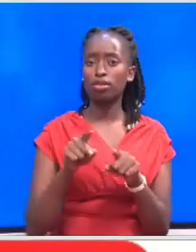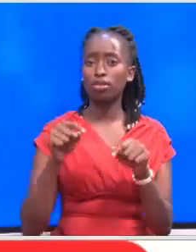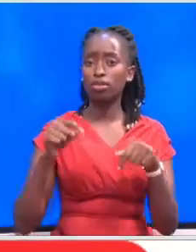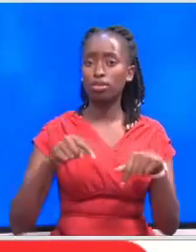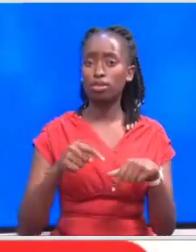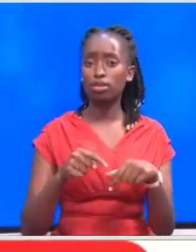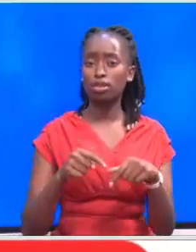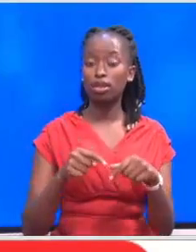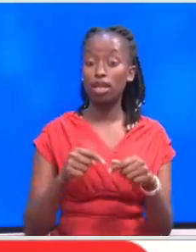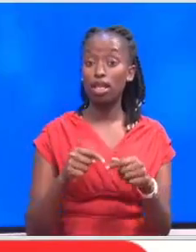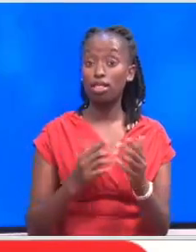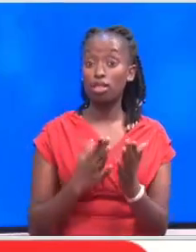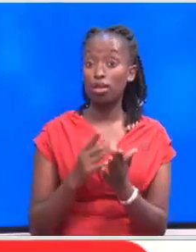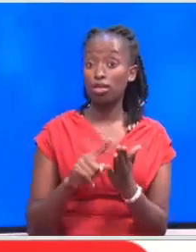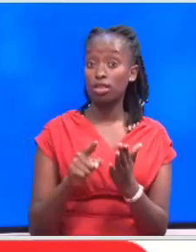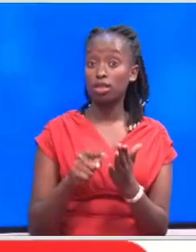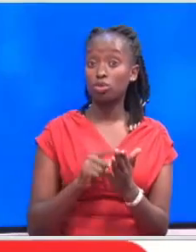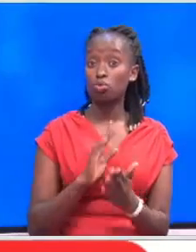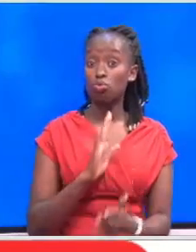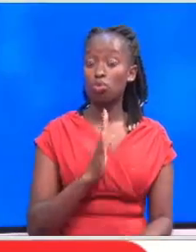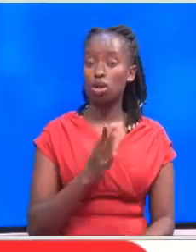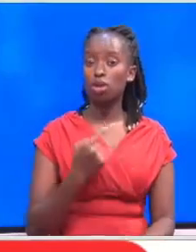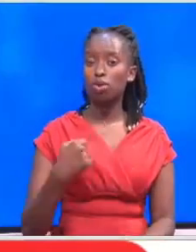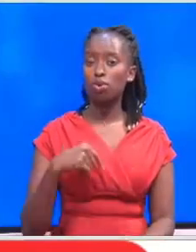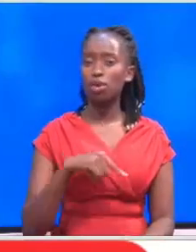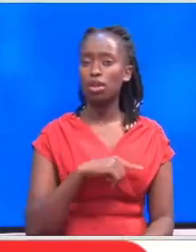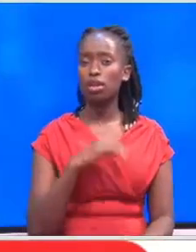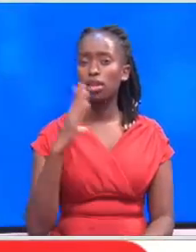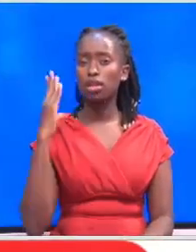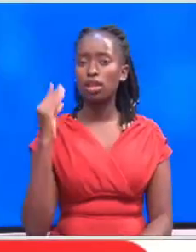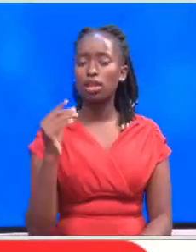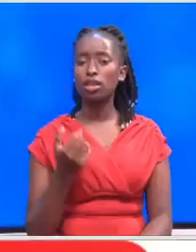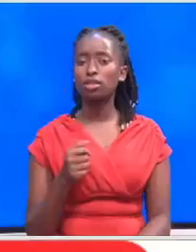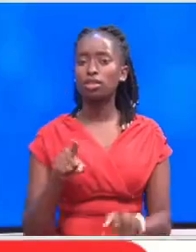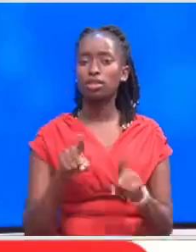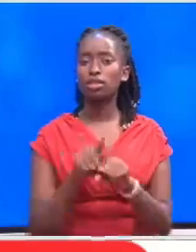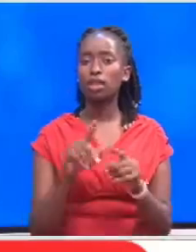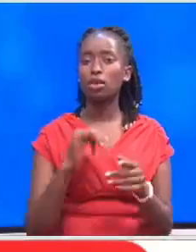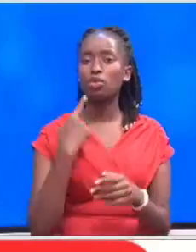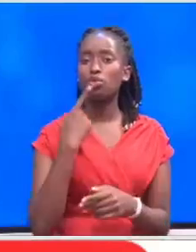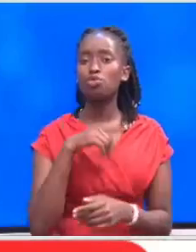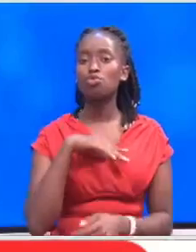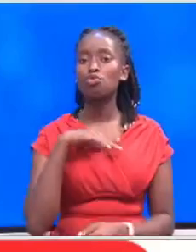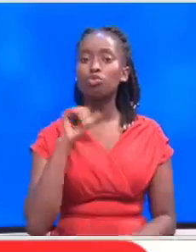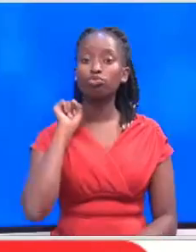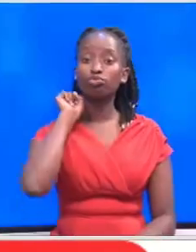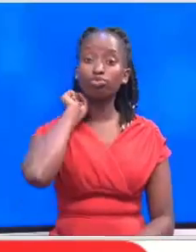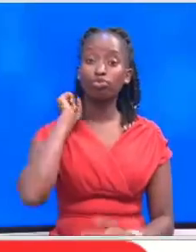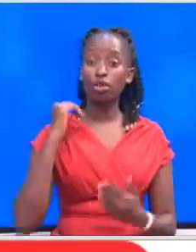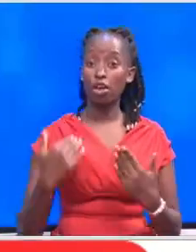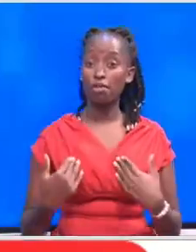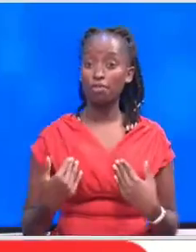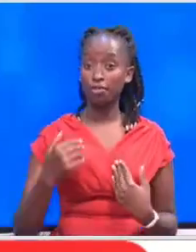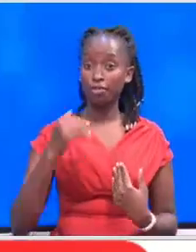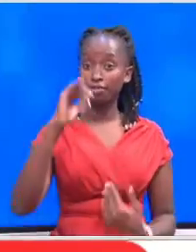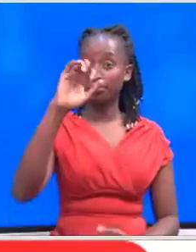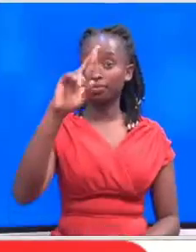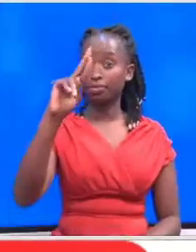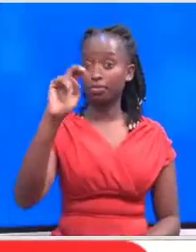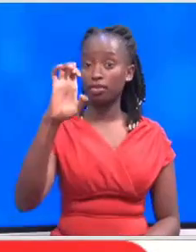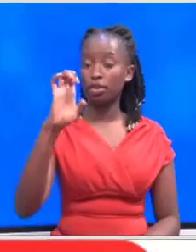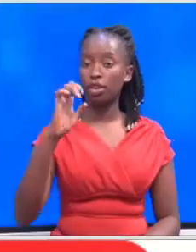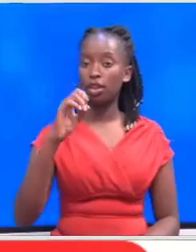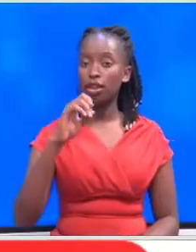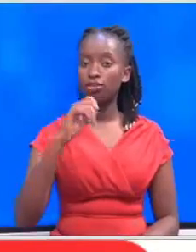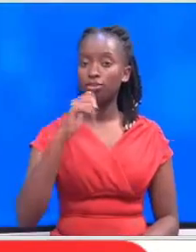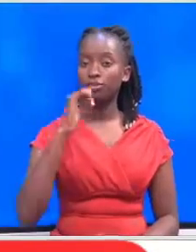kulingana na wili ya huyo sister yake alijitia kitanzi. Irene's final wish was to be buried with the